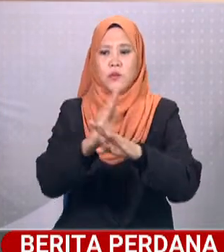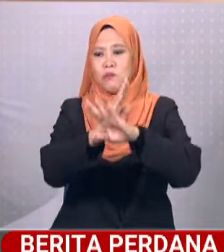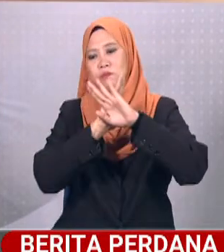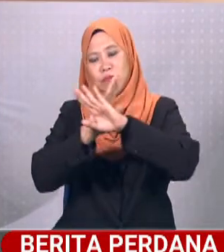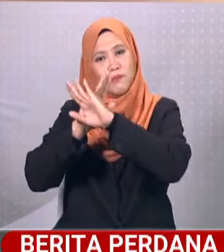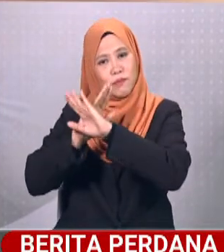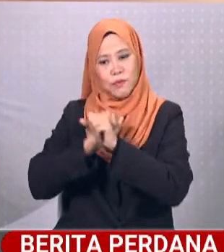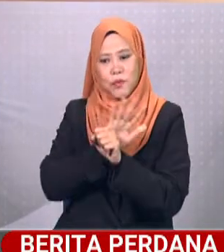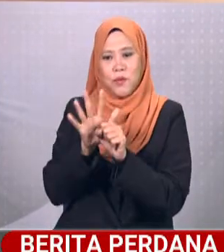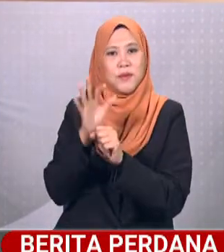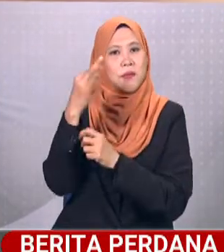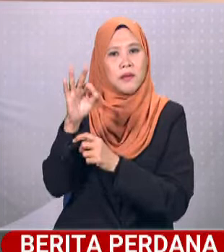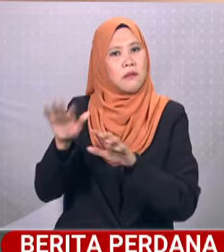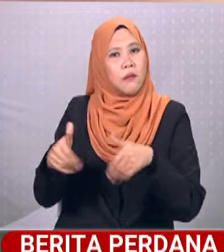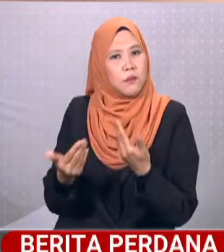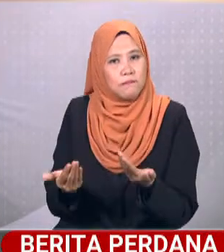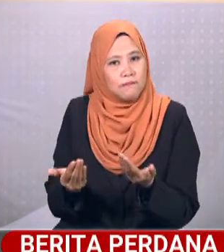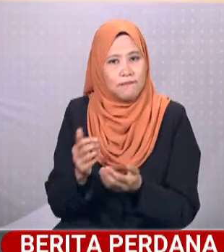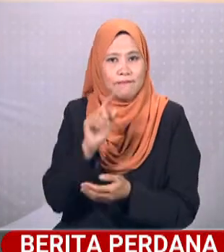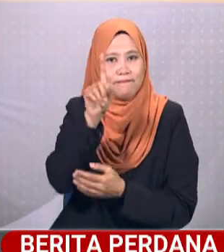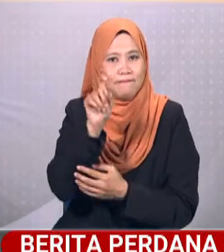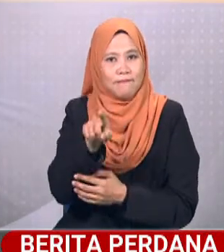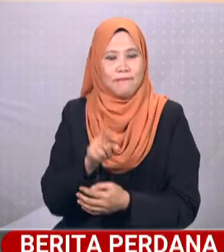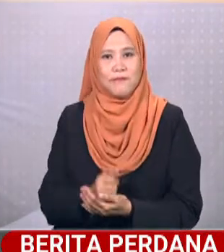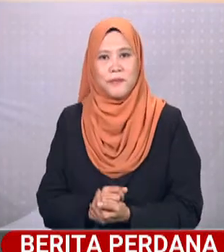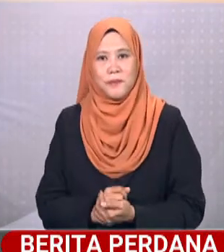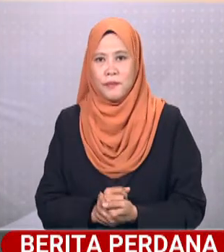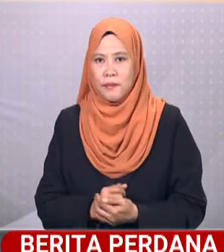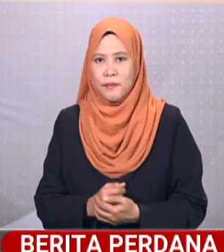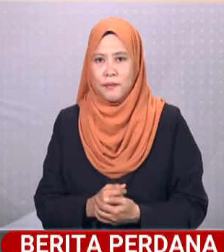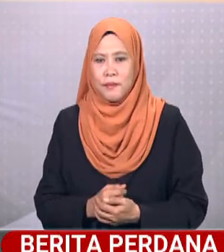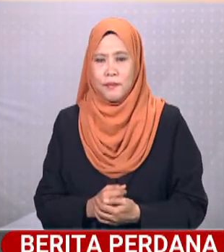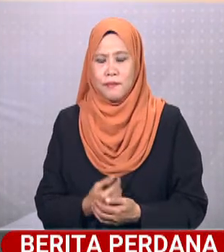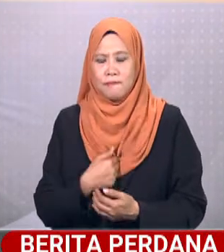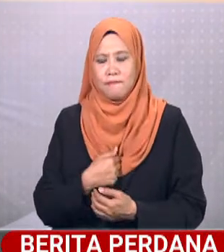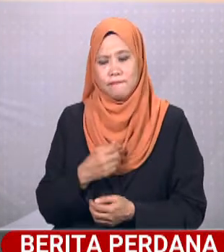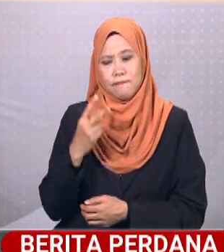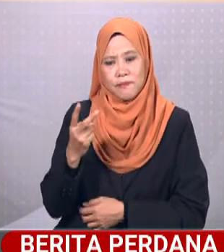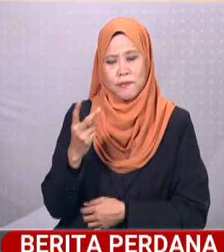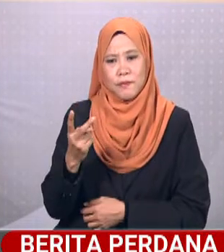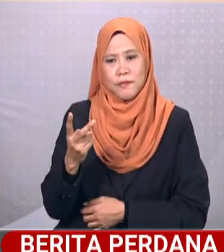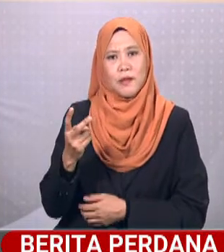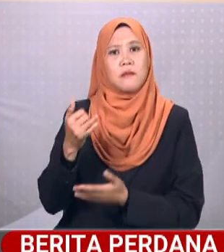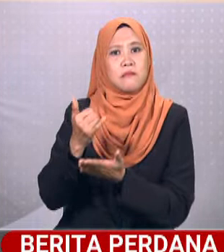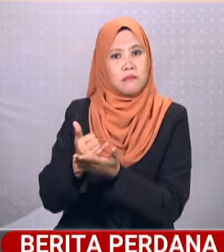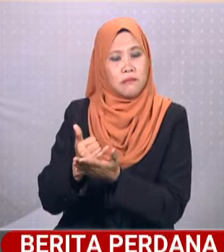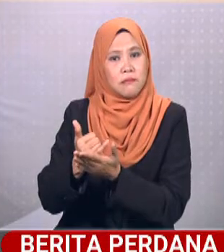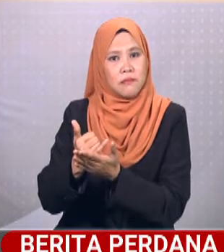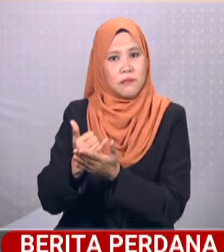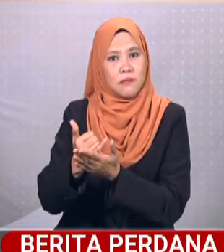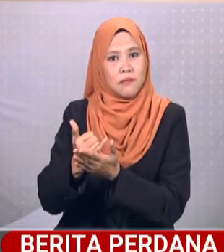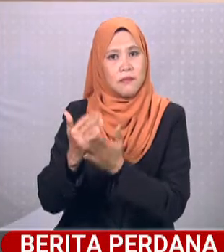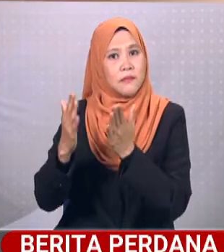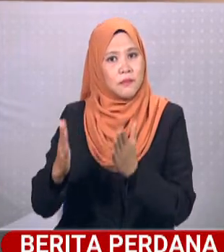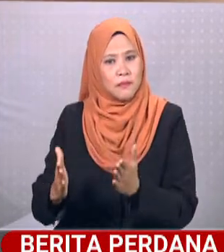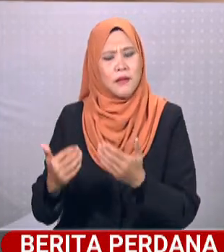wabak COVID-19 ni, Tuan? Jadi dari sini kita nampak bahawa UMNI sebenarnya mempunyai